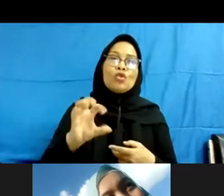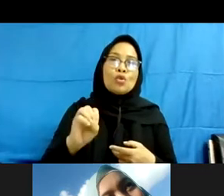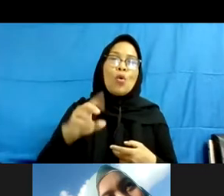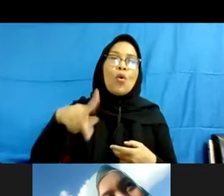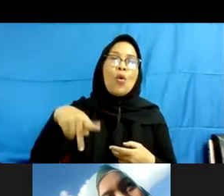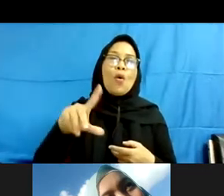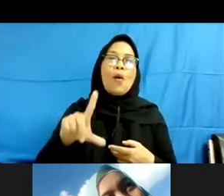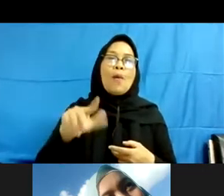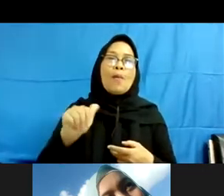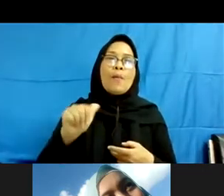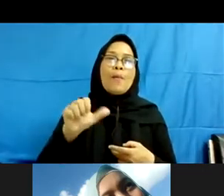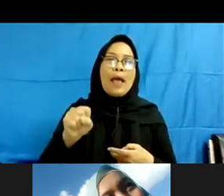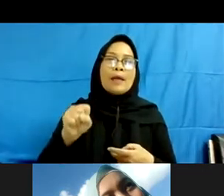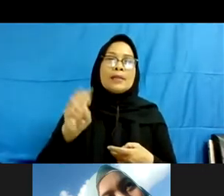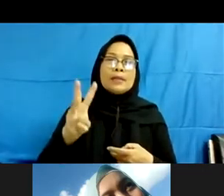Dan